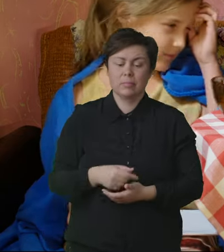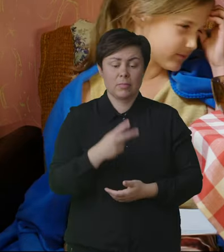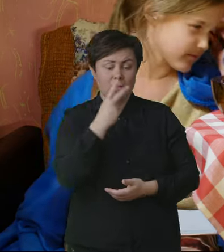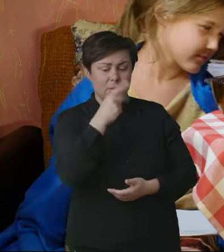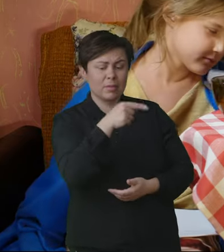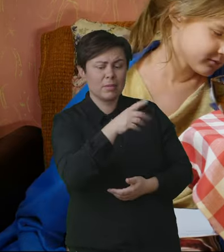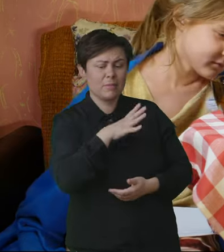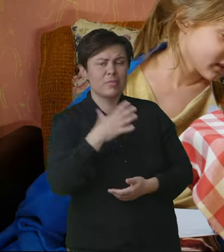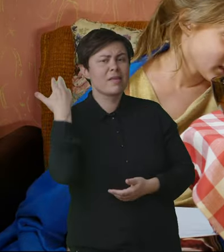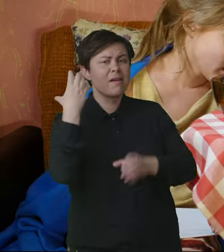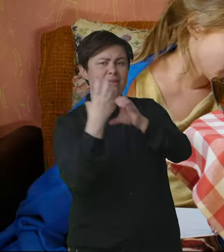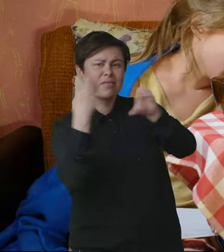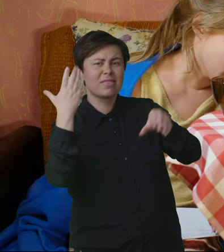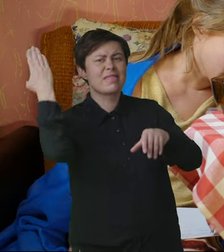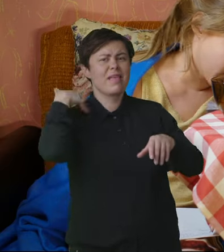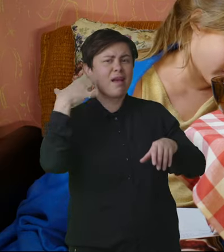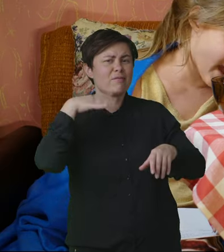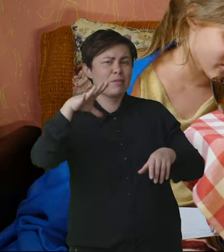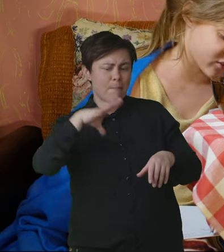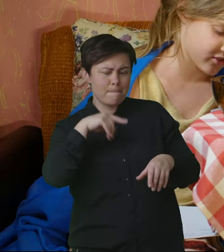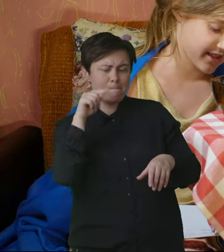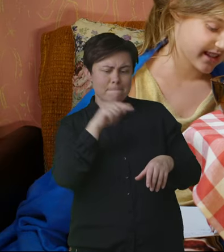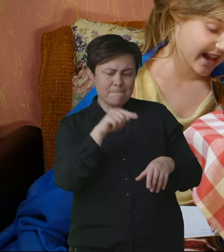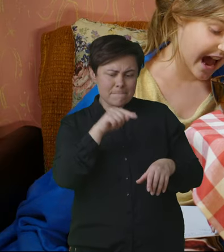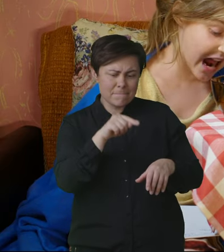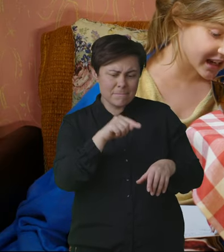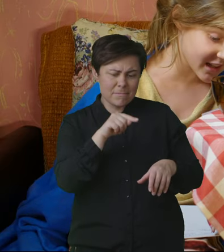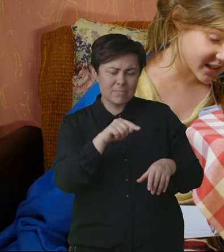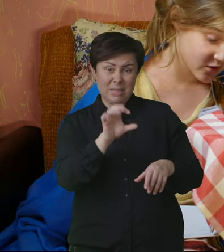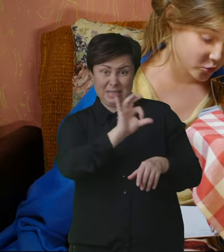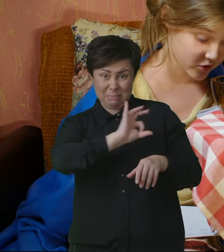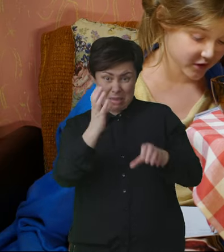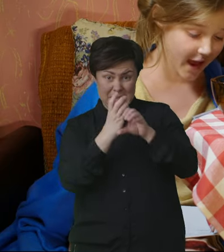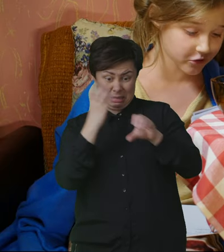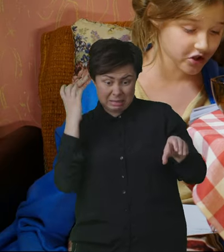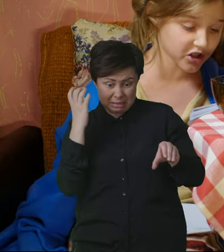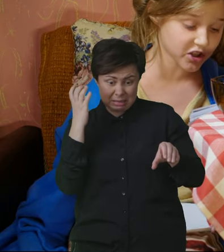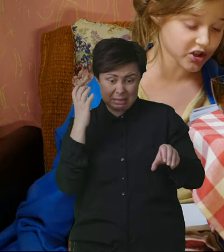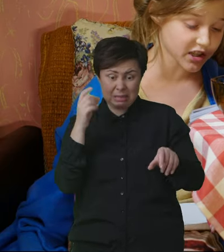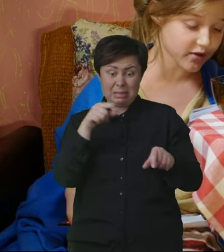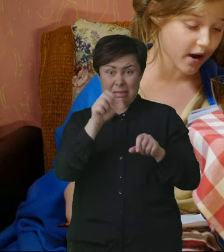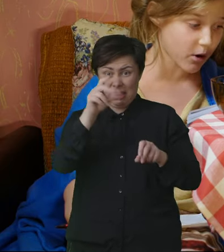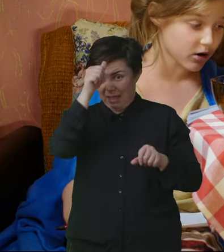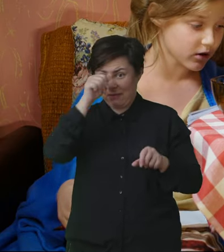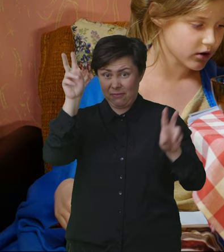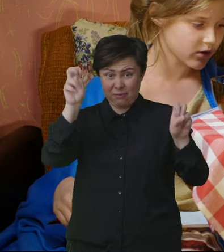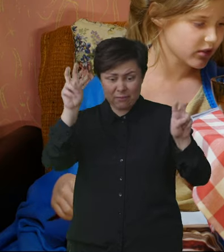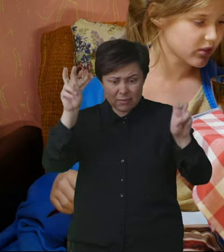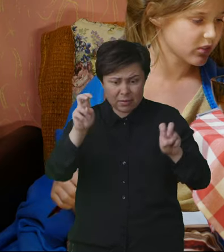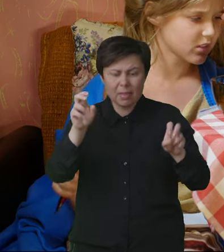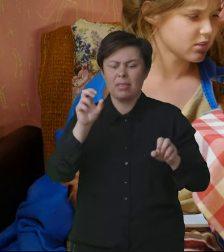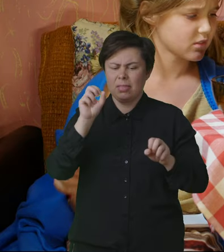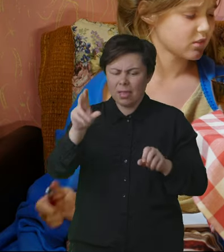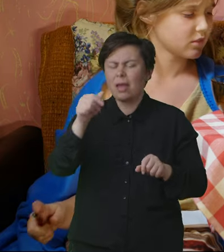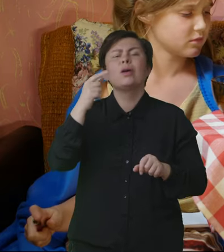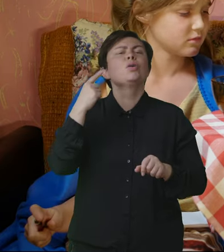Spójrz, takie wagony kiedyś mieliśmy. Wagon socjalny? Tak to się kiedyś nazywało?